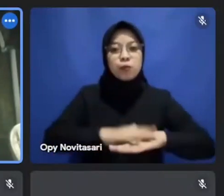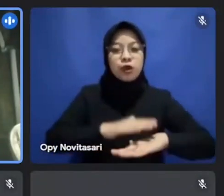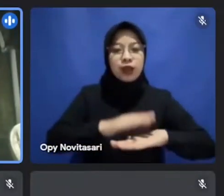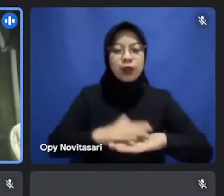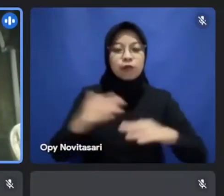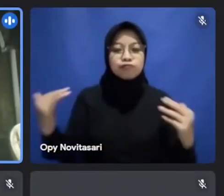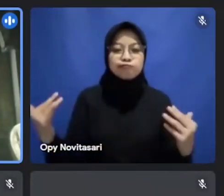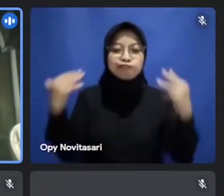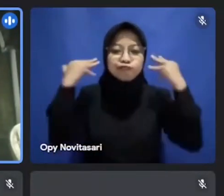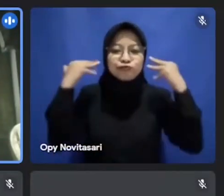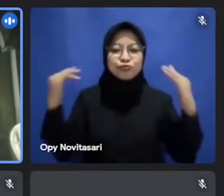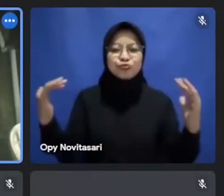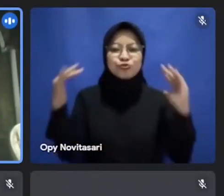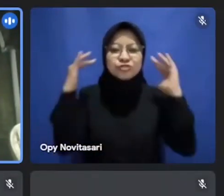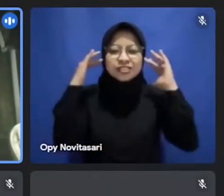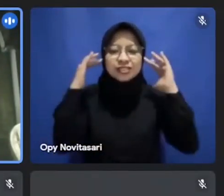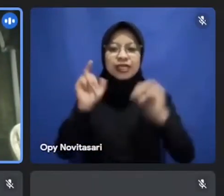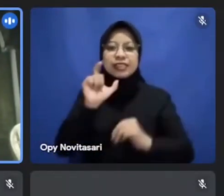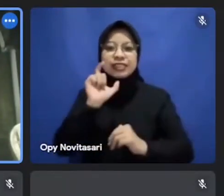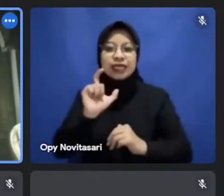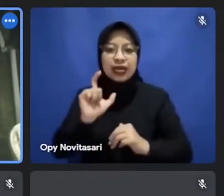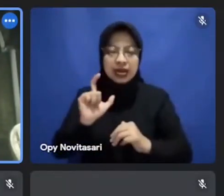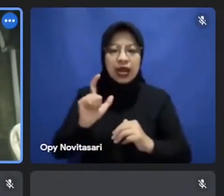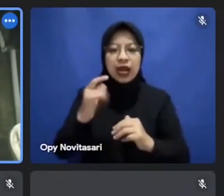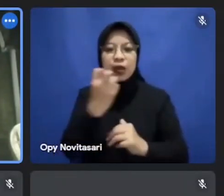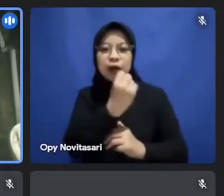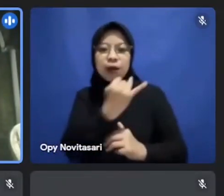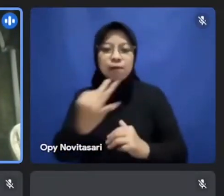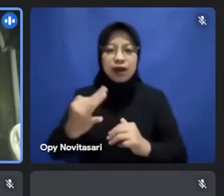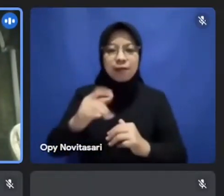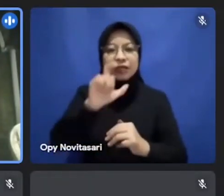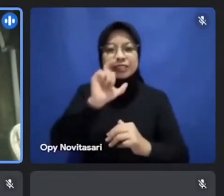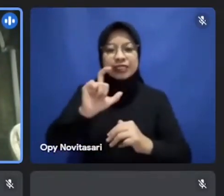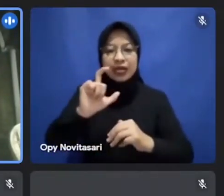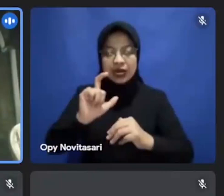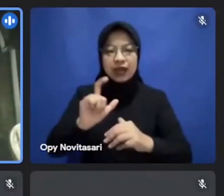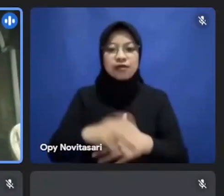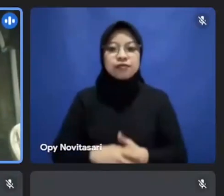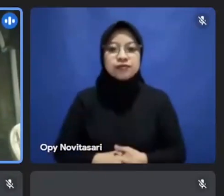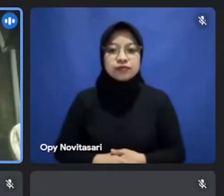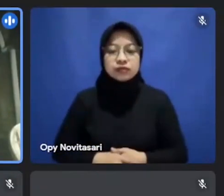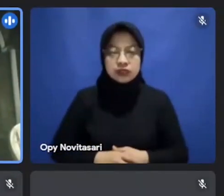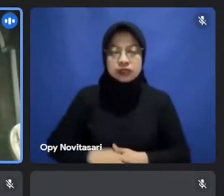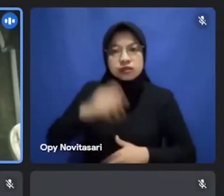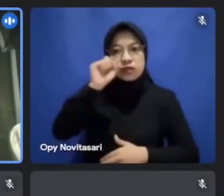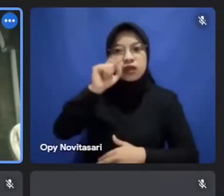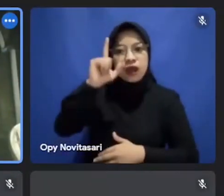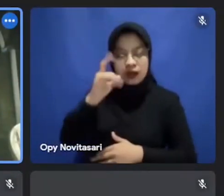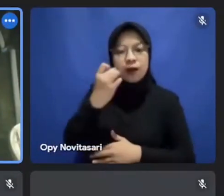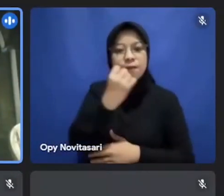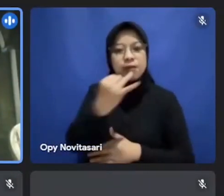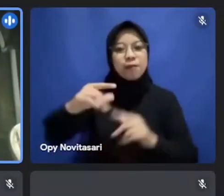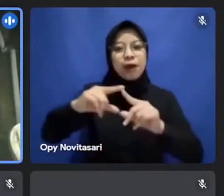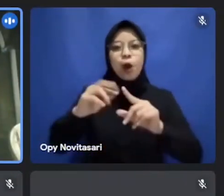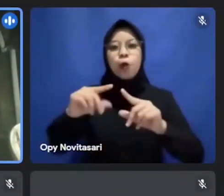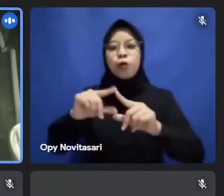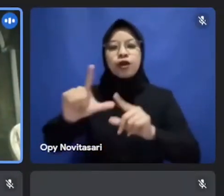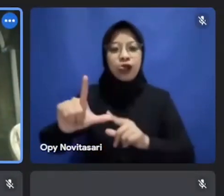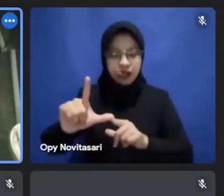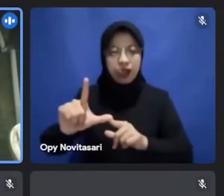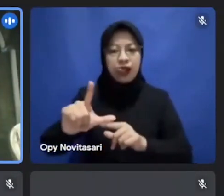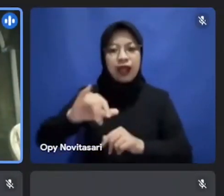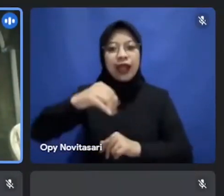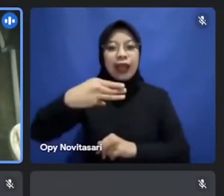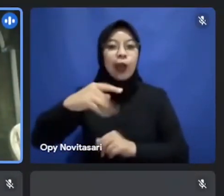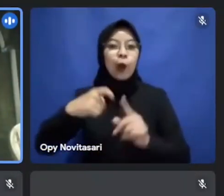bunyi dengan menggunakan pendekatan multiindrawi ia berbagi kesadaran tentang keberagaman aural ekologi